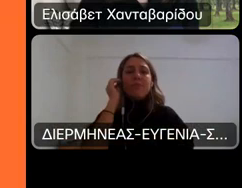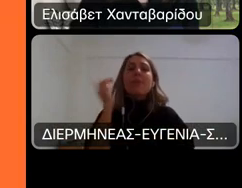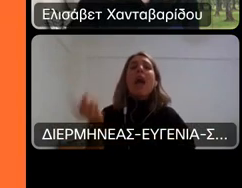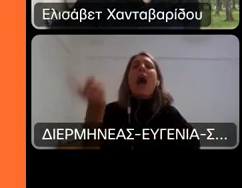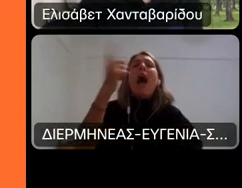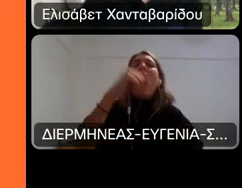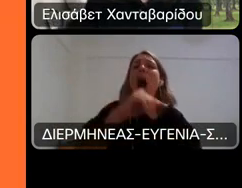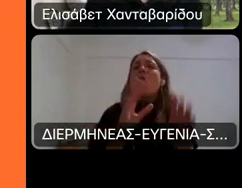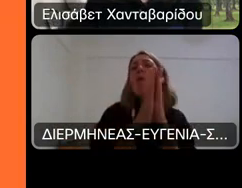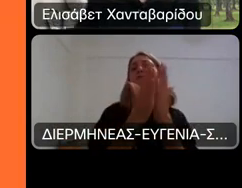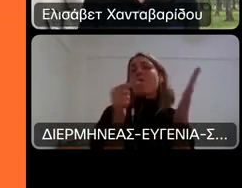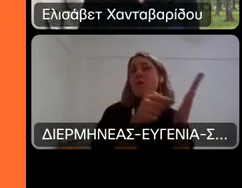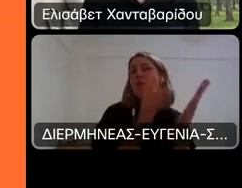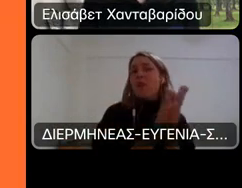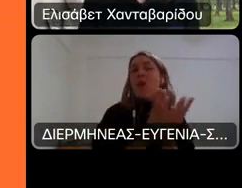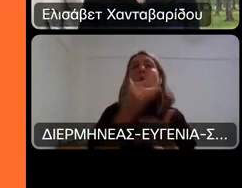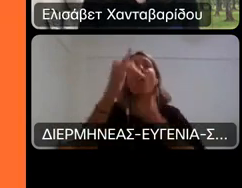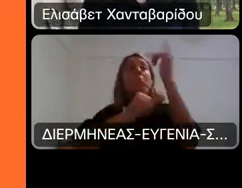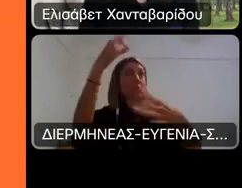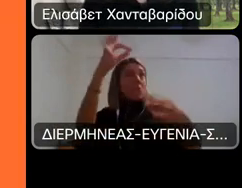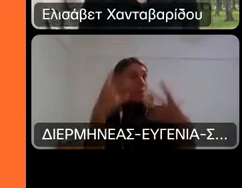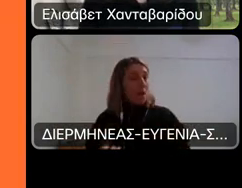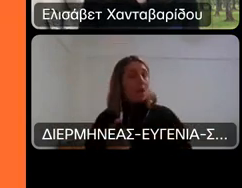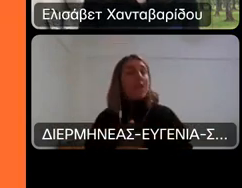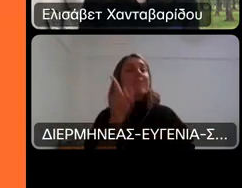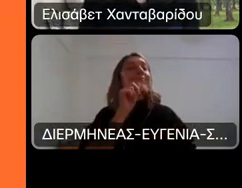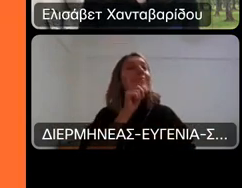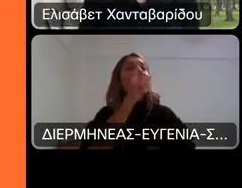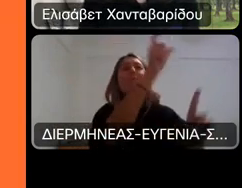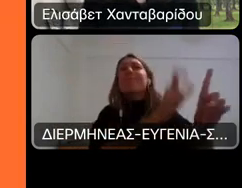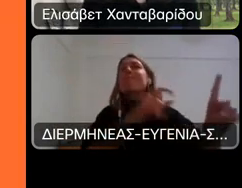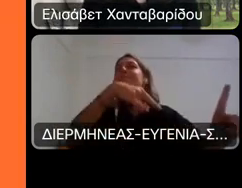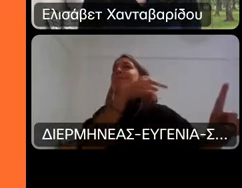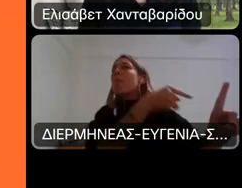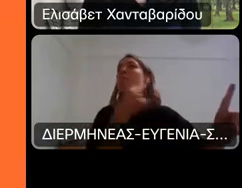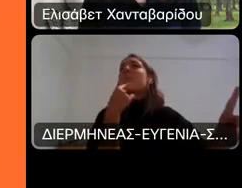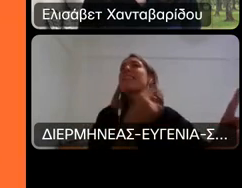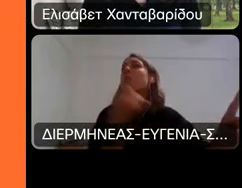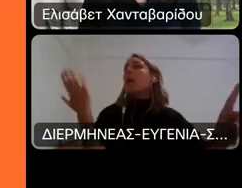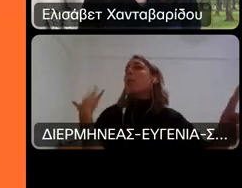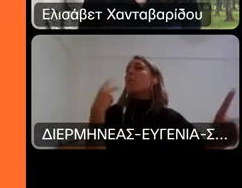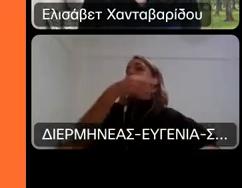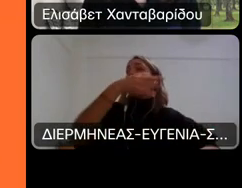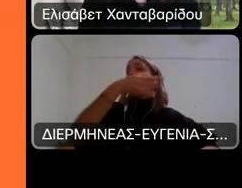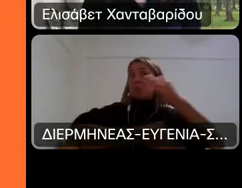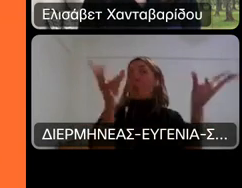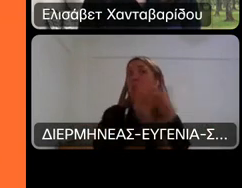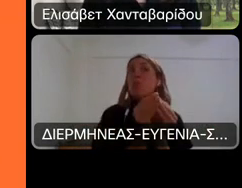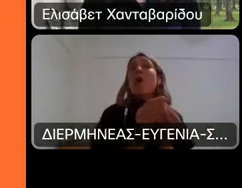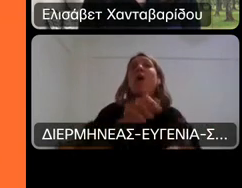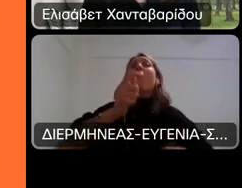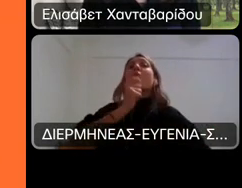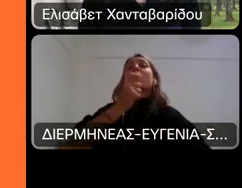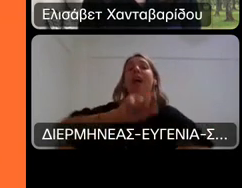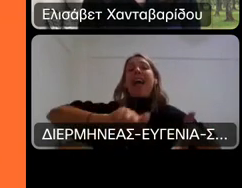που υπάρχει στο διαδίκτυο και νομίζω και η κυρία Πατινιωτάκη αναφέρθηκε σε κάποια εργαλεία για δημοσιογράφους. Θα